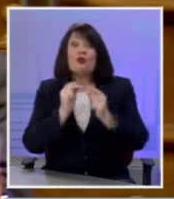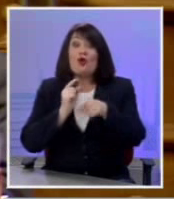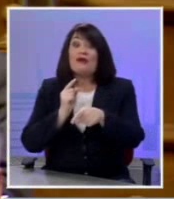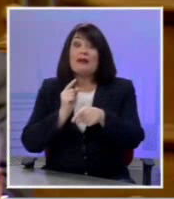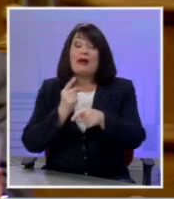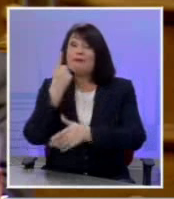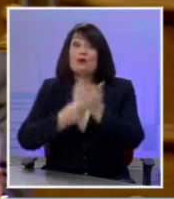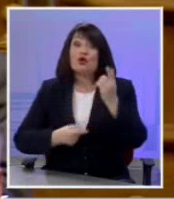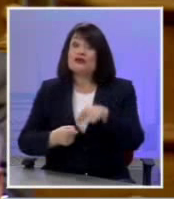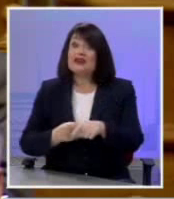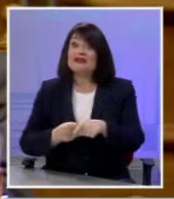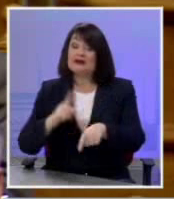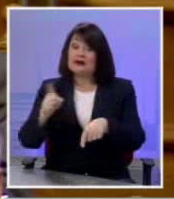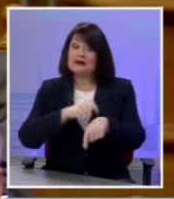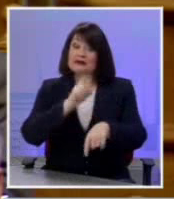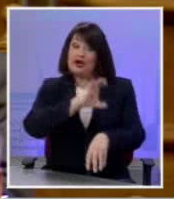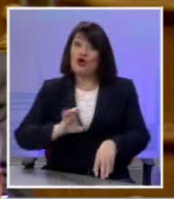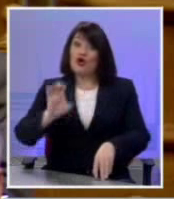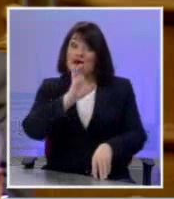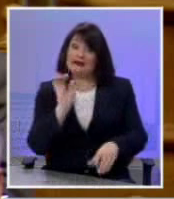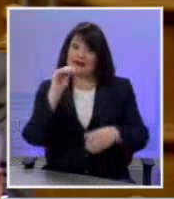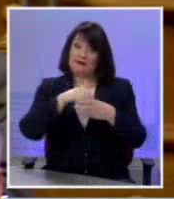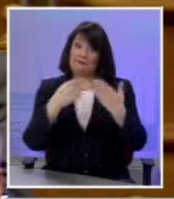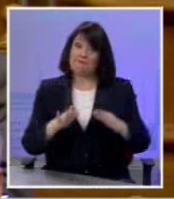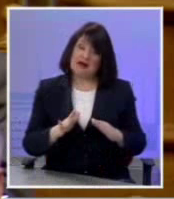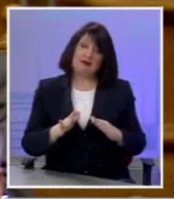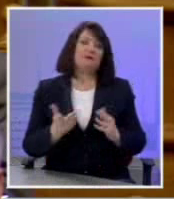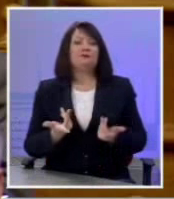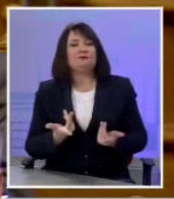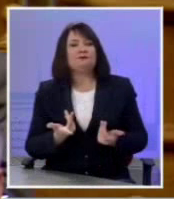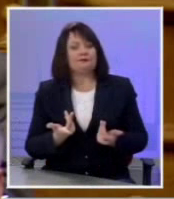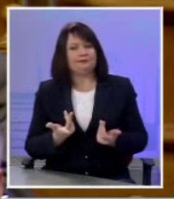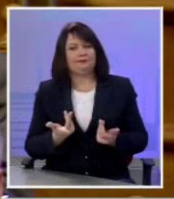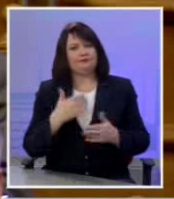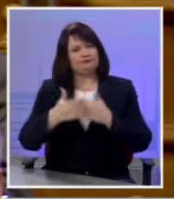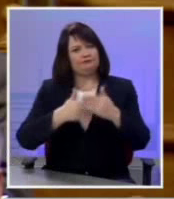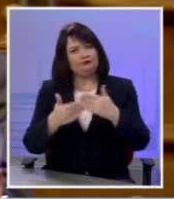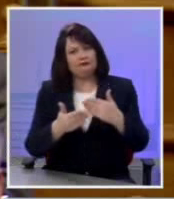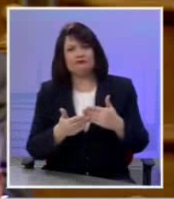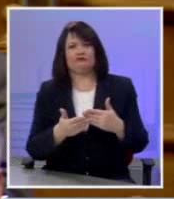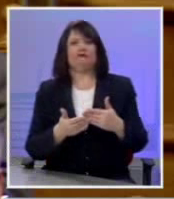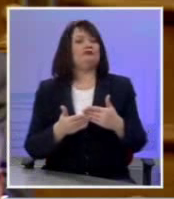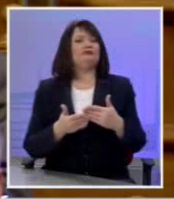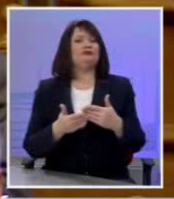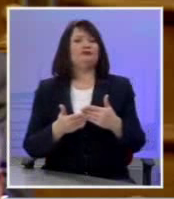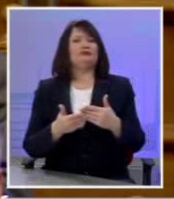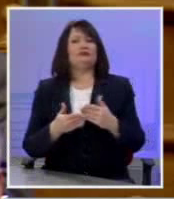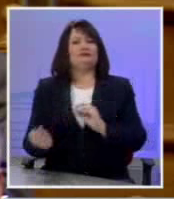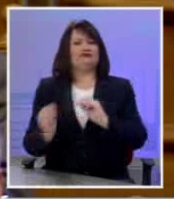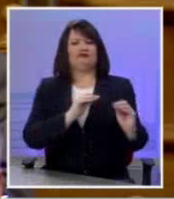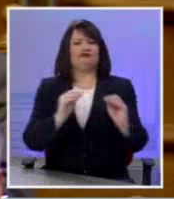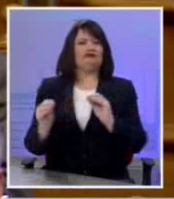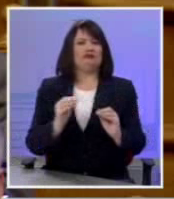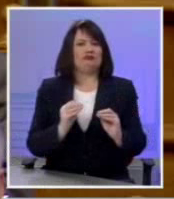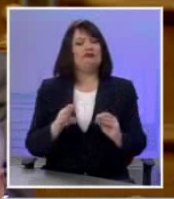μέχρι στιγμής οι χώρες οι οποίες έχουν μπει στη διαδικασία του relocation, δηλαδή